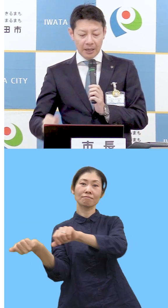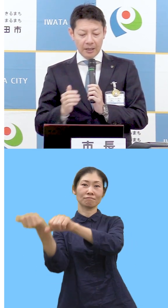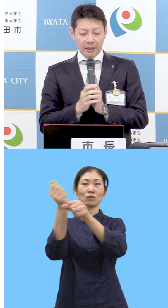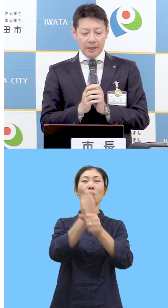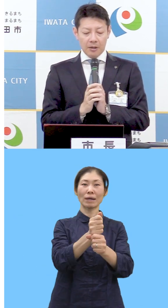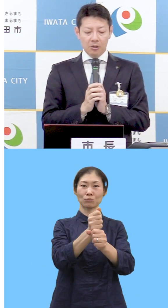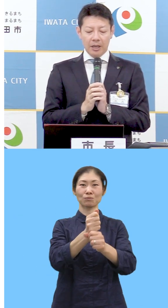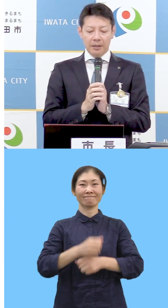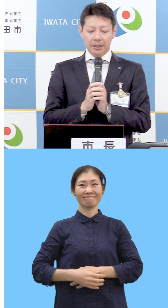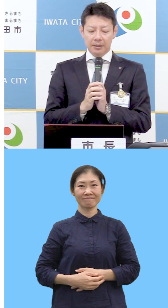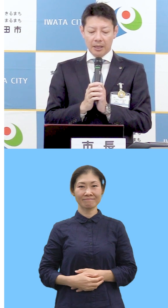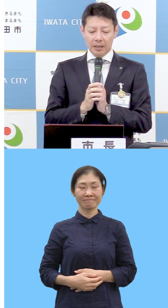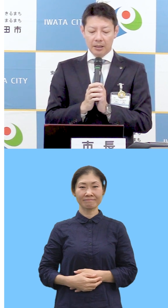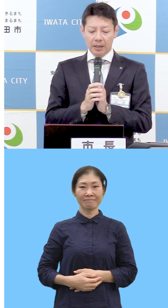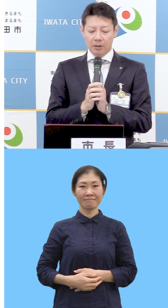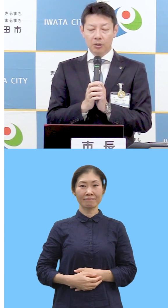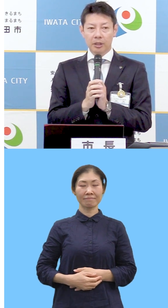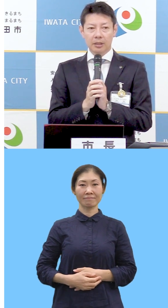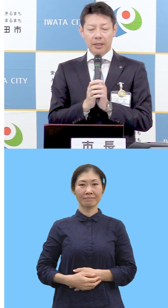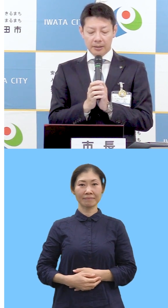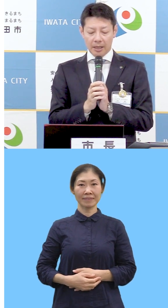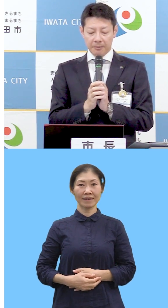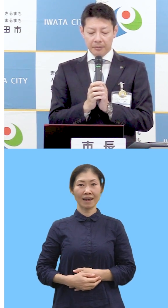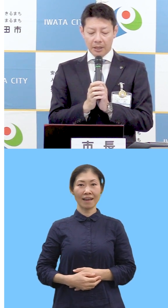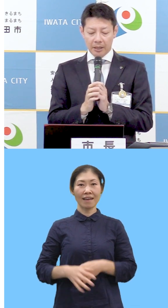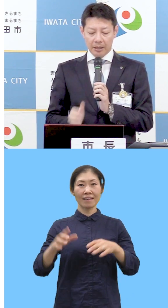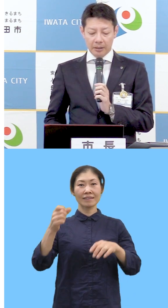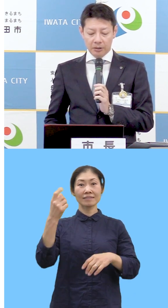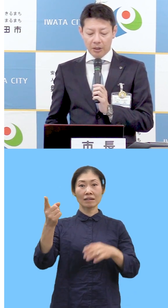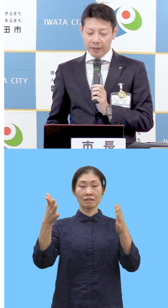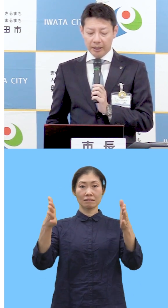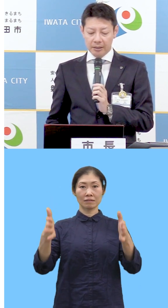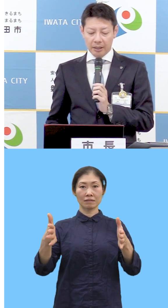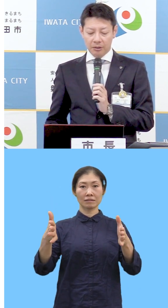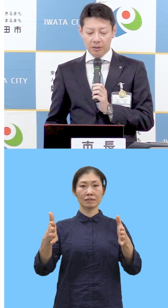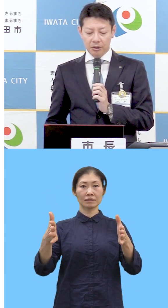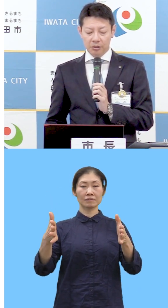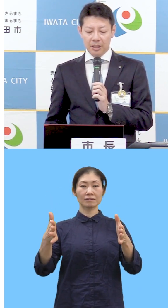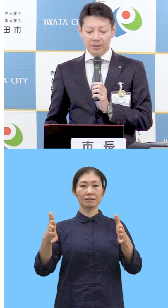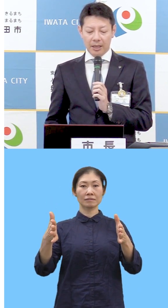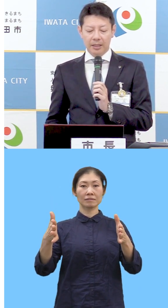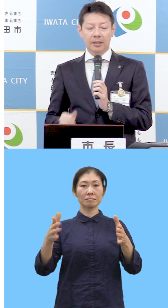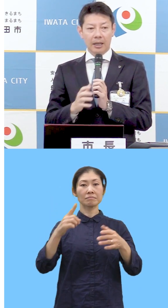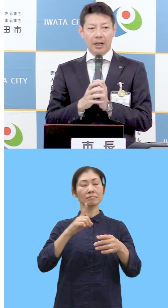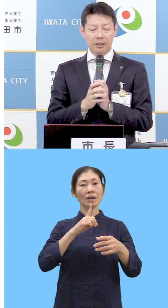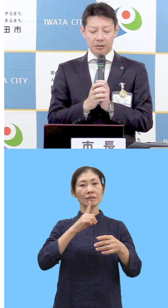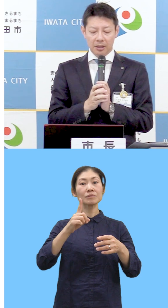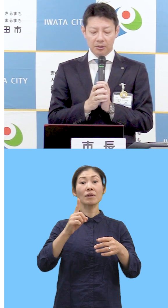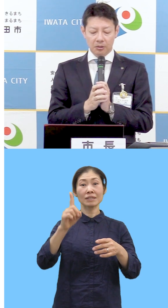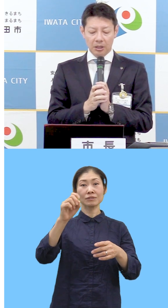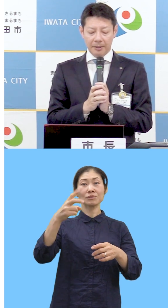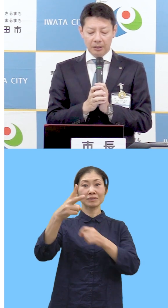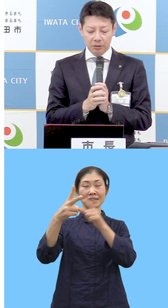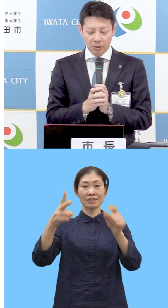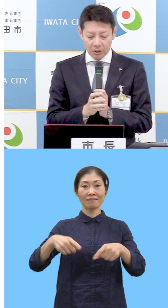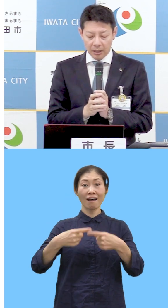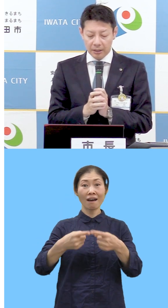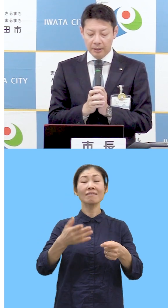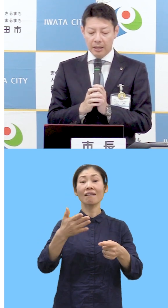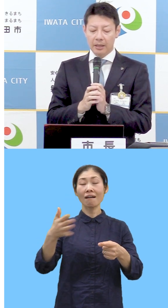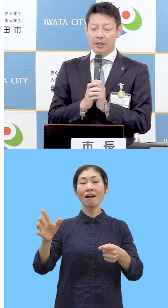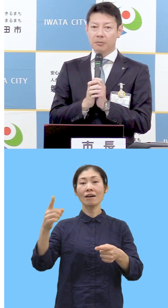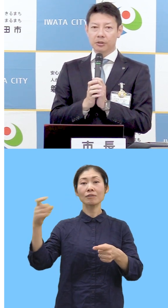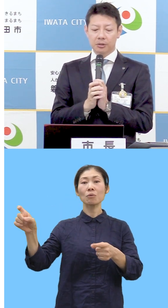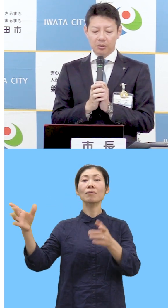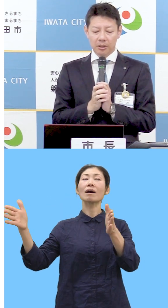ます。今回はですね、この1ヶ月間の1ヶ月間というより12月に入ってから12月10日までの10日